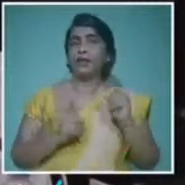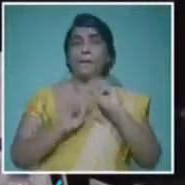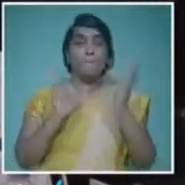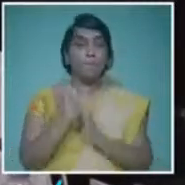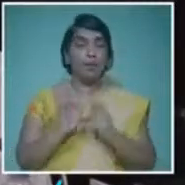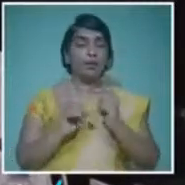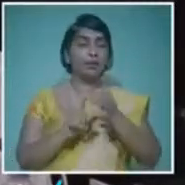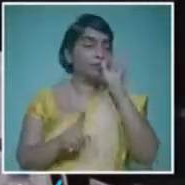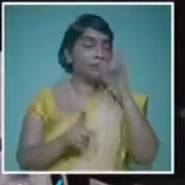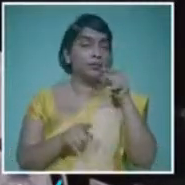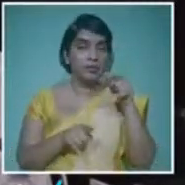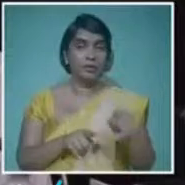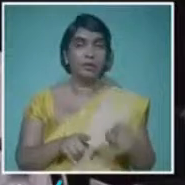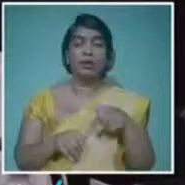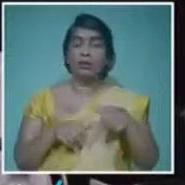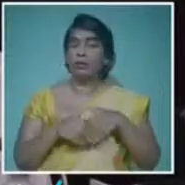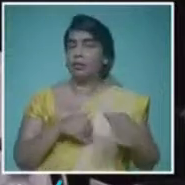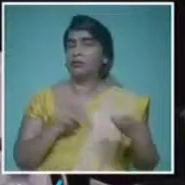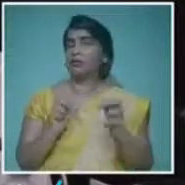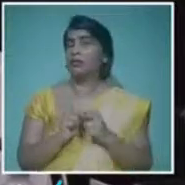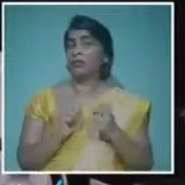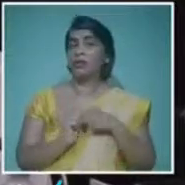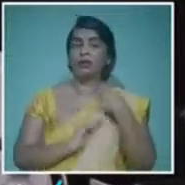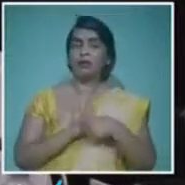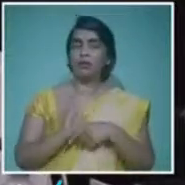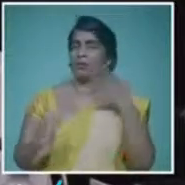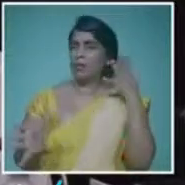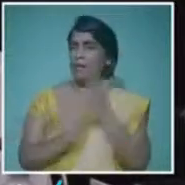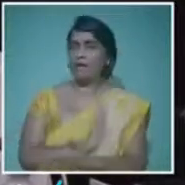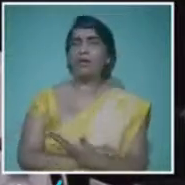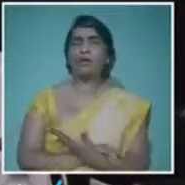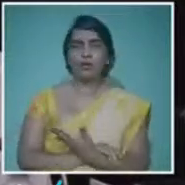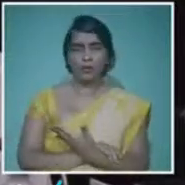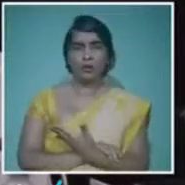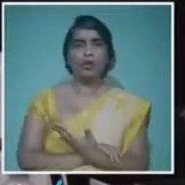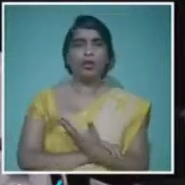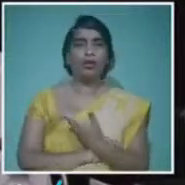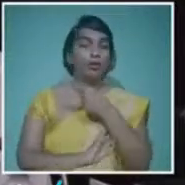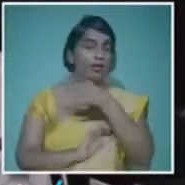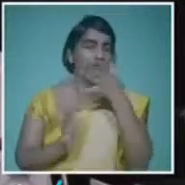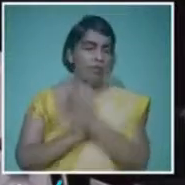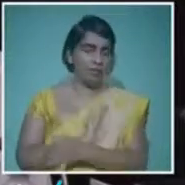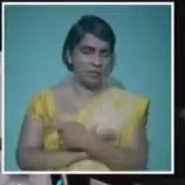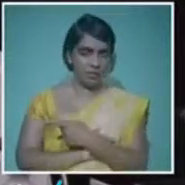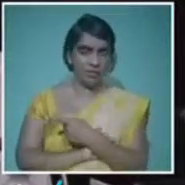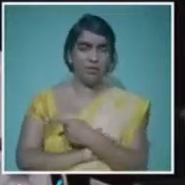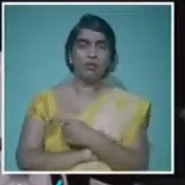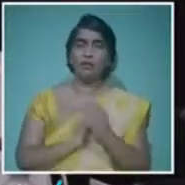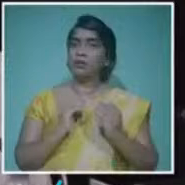අගමැතියෝ ජනාධිපති වුණ වෙලා තියෙන තරමට තමයි රටට වැරදිලා තියෙන්නේ. උතන තමයි වැරදිලා තියෙන්නේ.